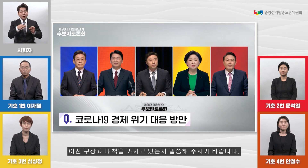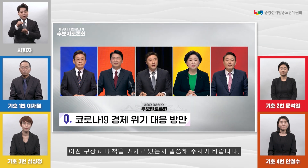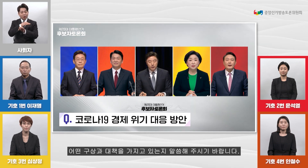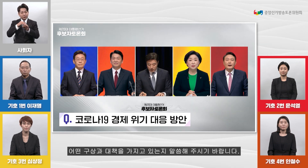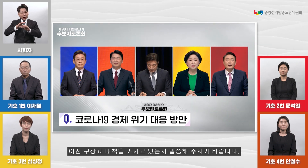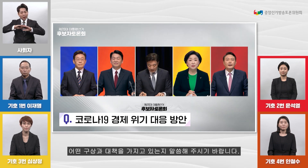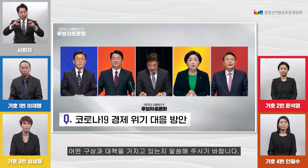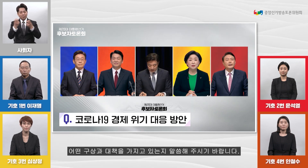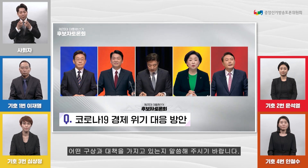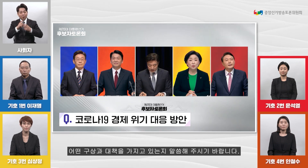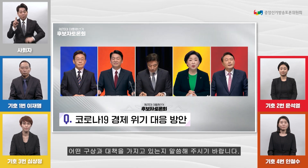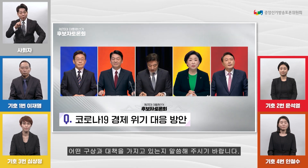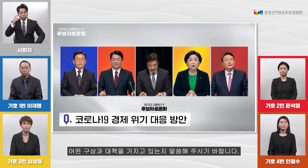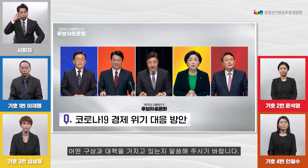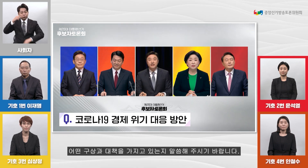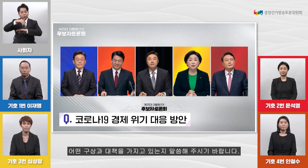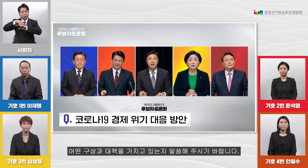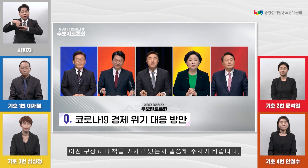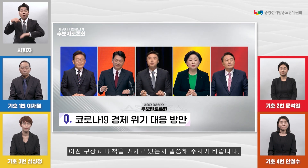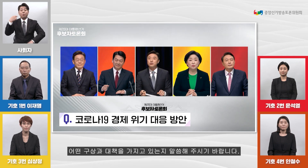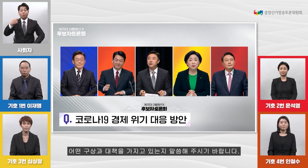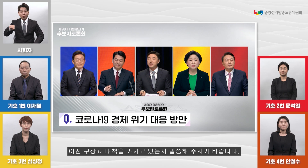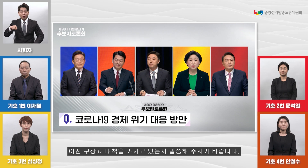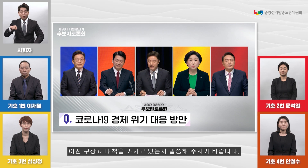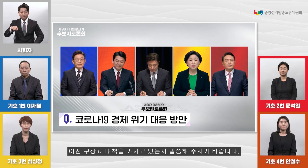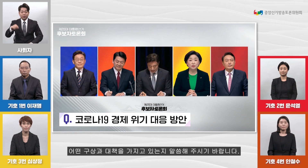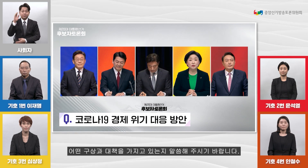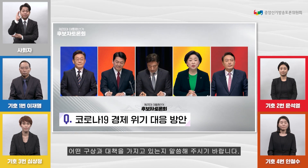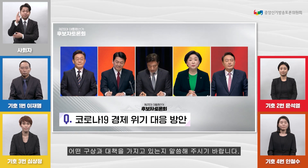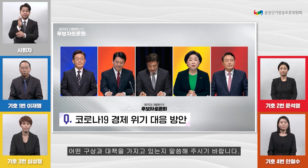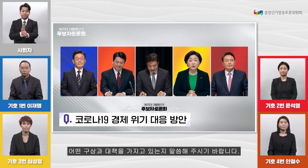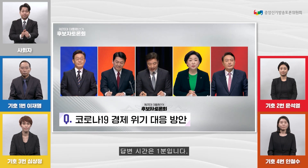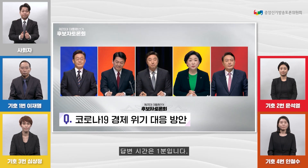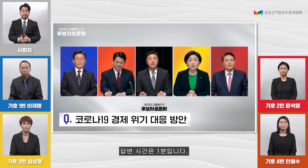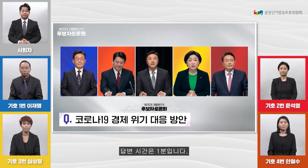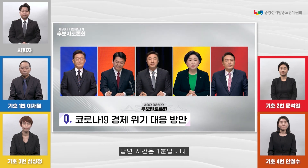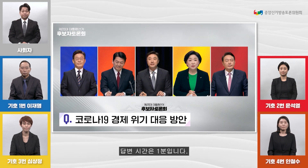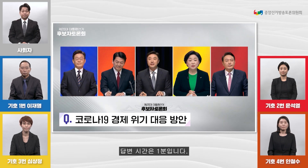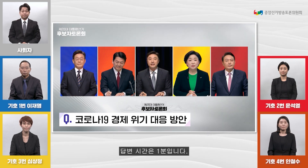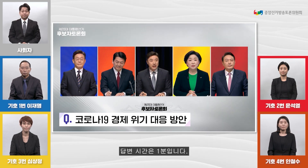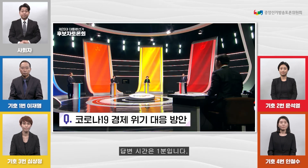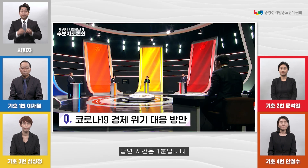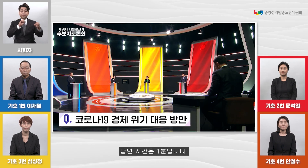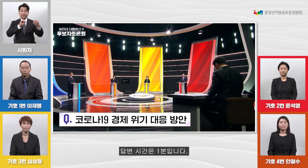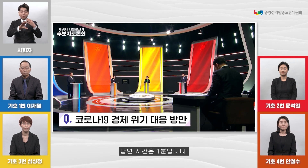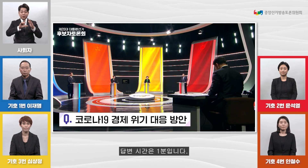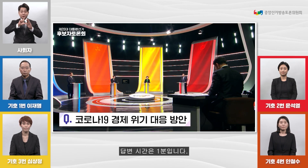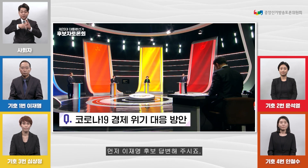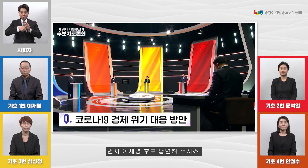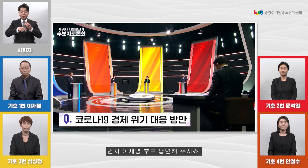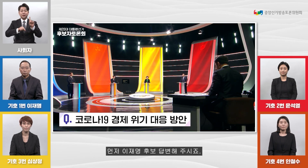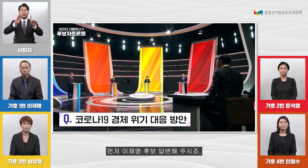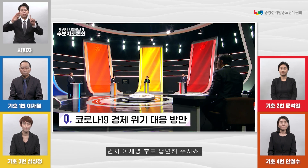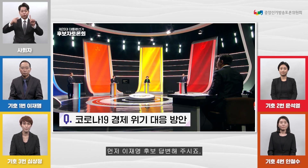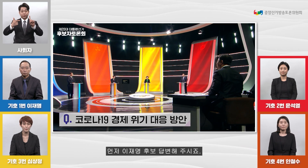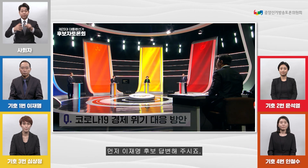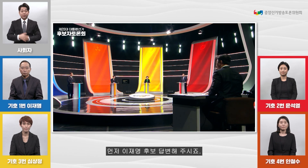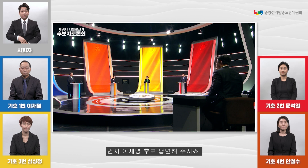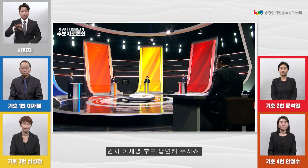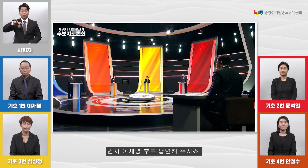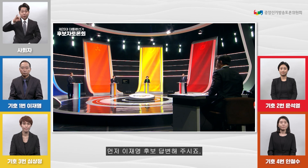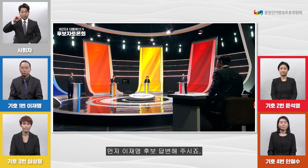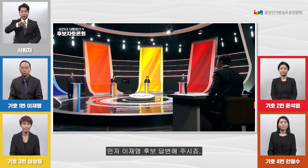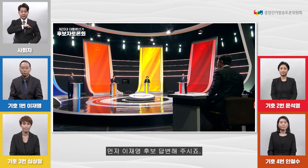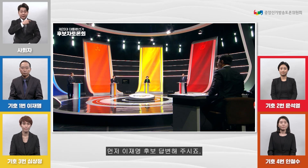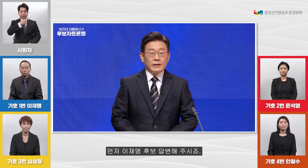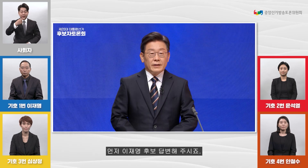어떤 구상과 대책을 가지고 있는지 말씀해 주시기 바랍니다. 답변 시간은 1분입니다. 먼저 이재명 후보